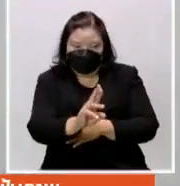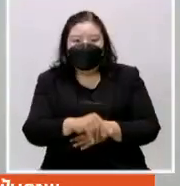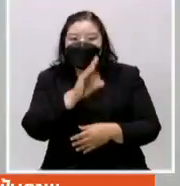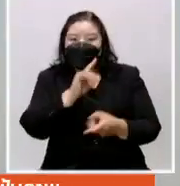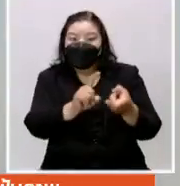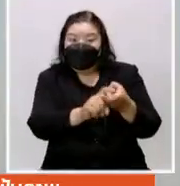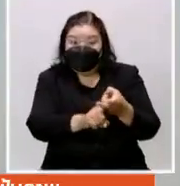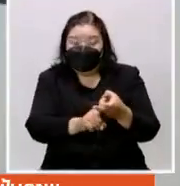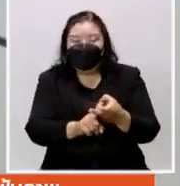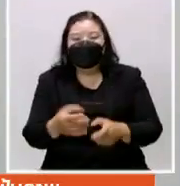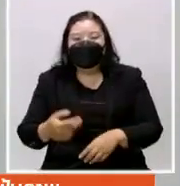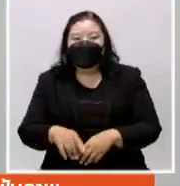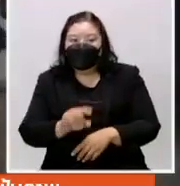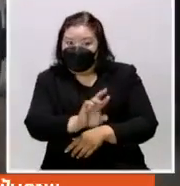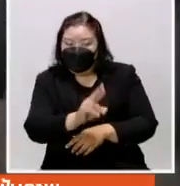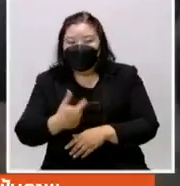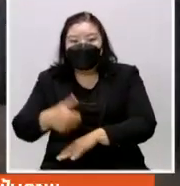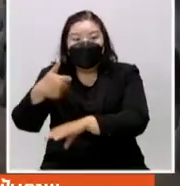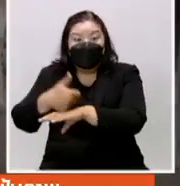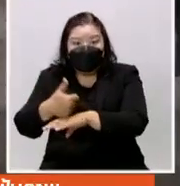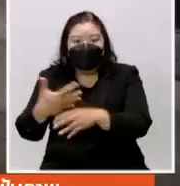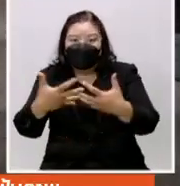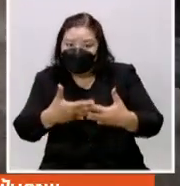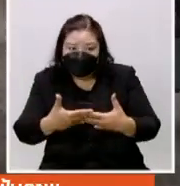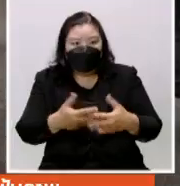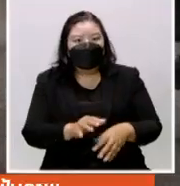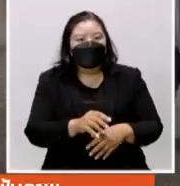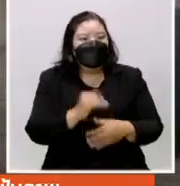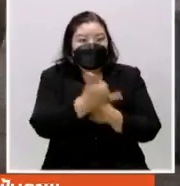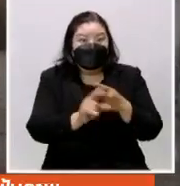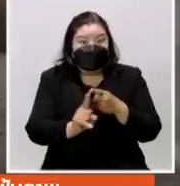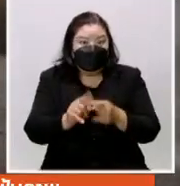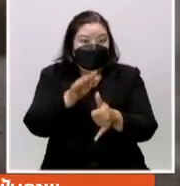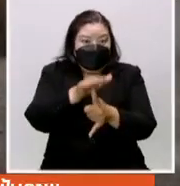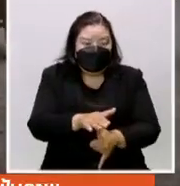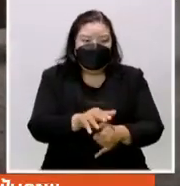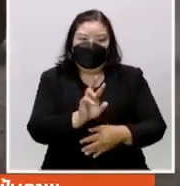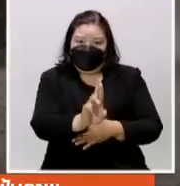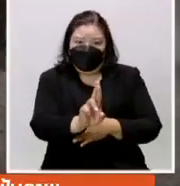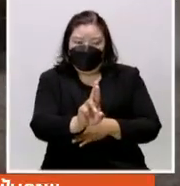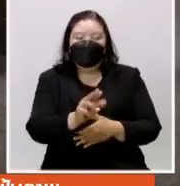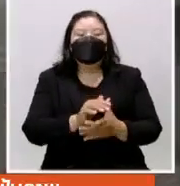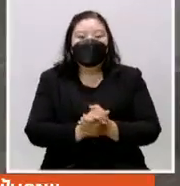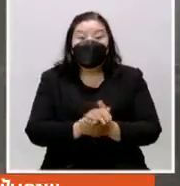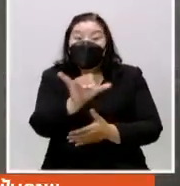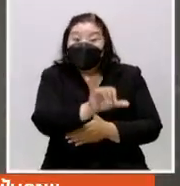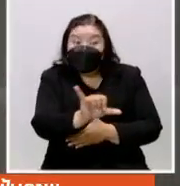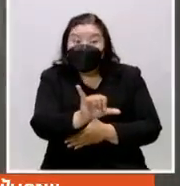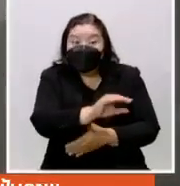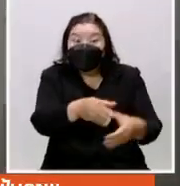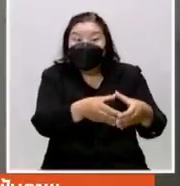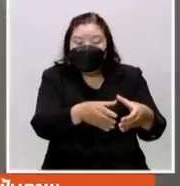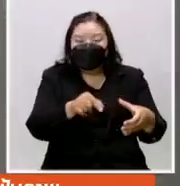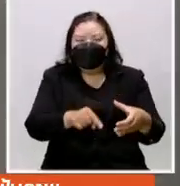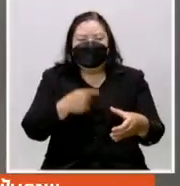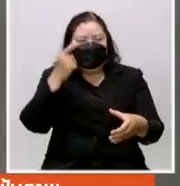หาอำนาจยุโรปและสหรัฐร่วมกันคว่ำบาตรทางเศรษฐกิจครั้งใหม่ด้วยล่าสุดผู้นำสหภาพยุโรปตกลงที่จะต่ออายุมาตรการคว่ำ